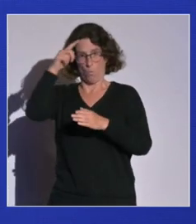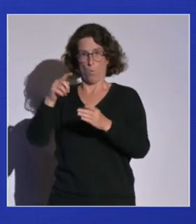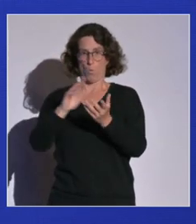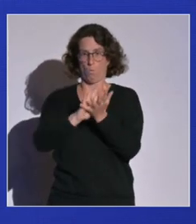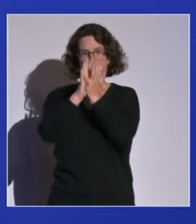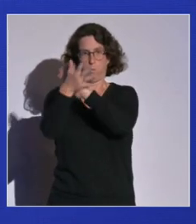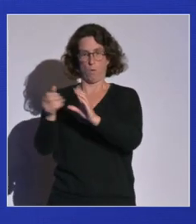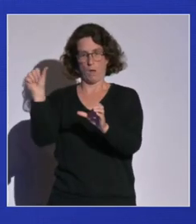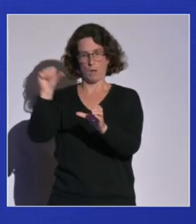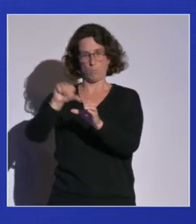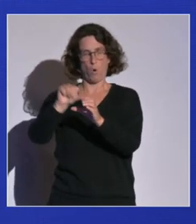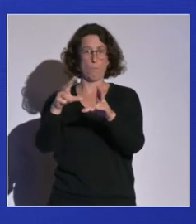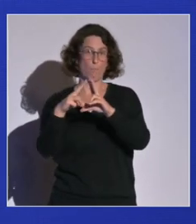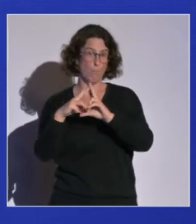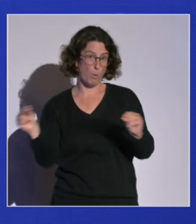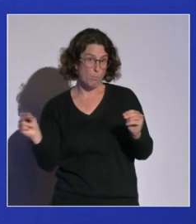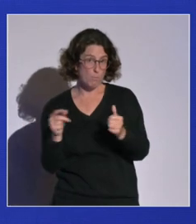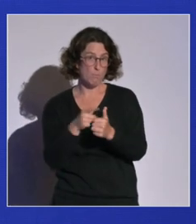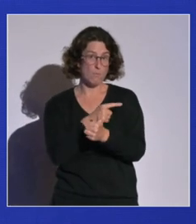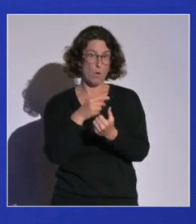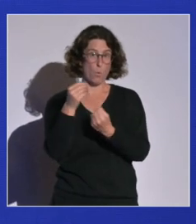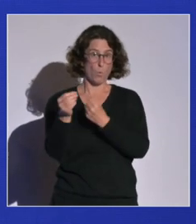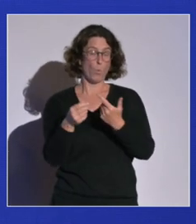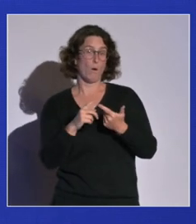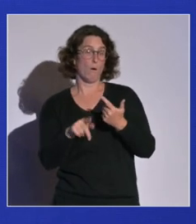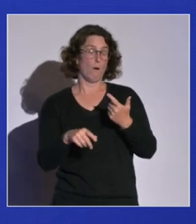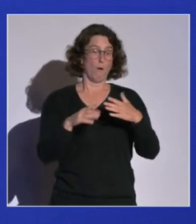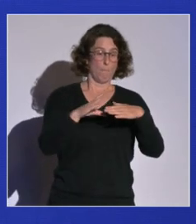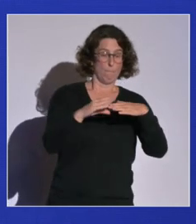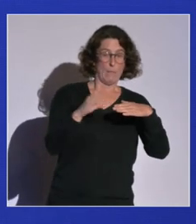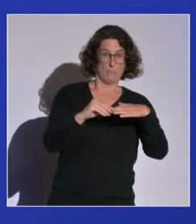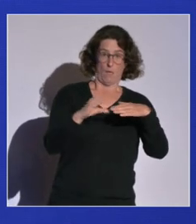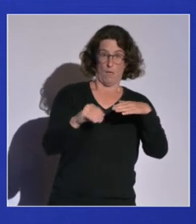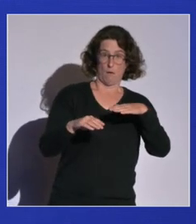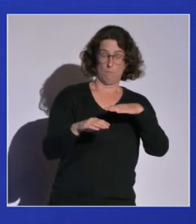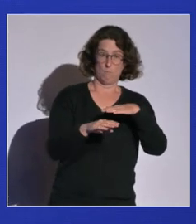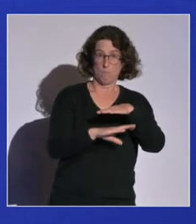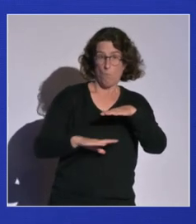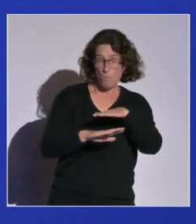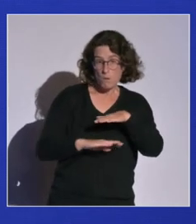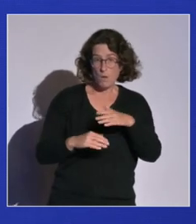propres, ils peuvent servir comme matière première pour